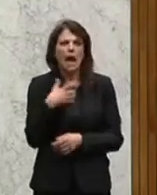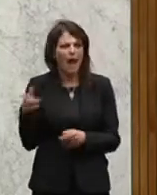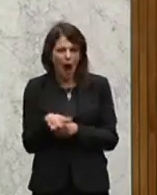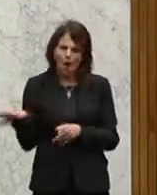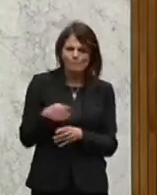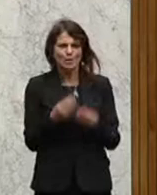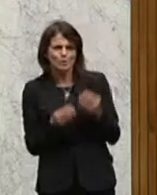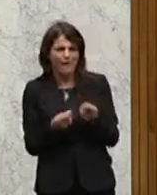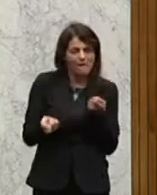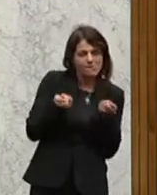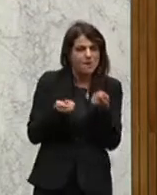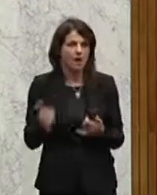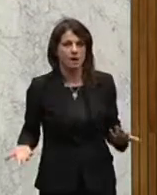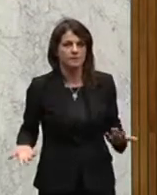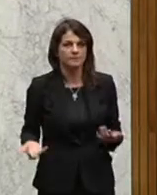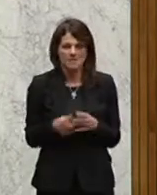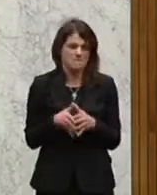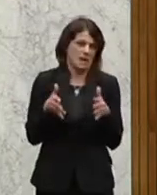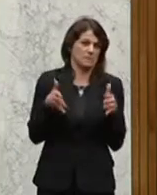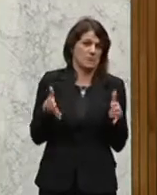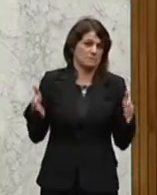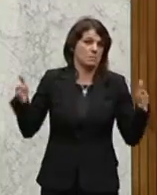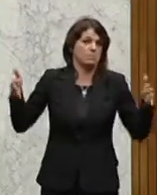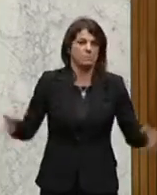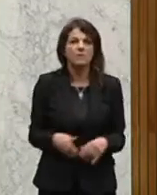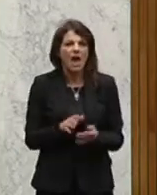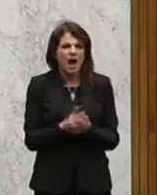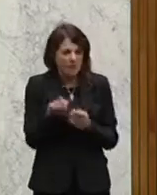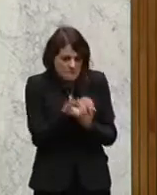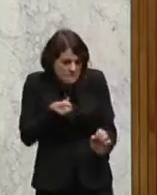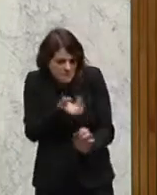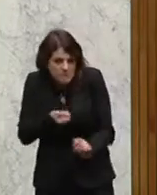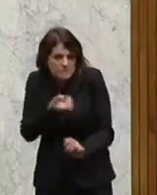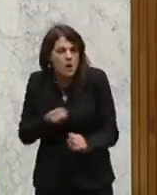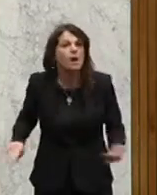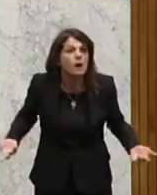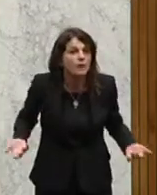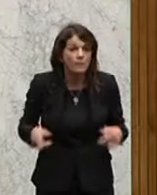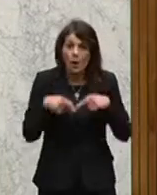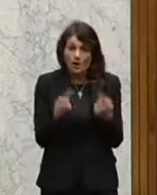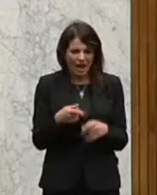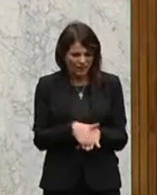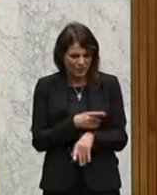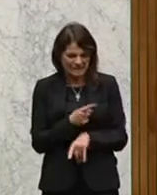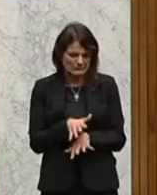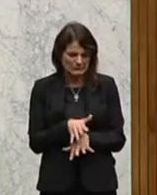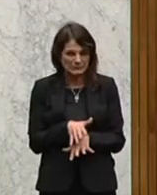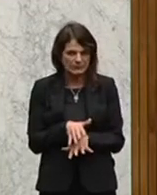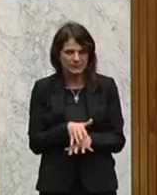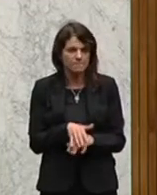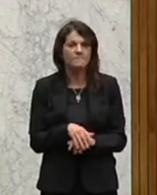fest mitgespielt bei diesem Spiel. Expandieren auf Teufel komm raus, aussaugen auf Teufel komm raus und haben dann, wo sie gemerkt